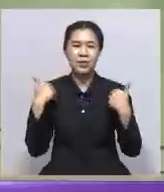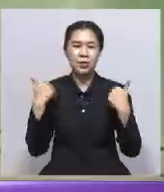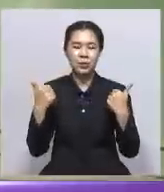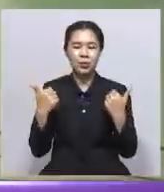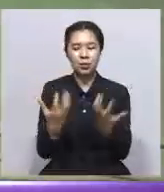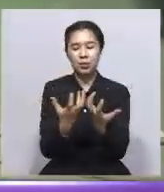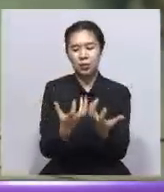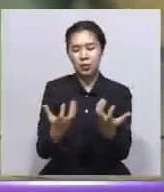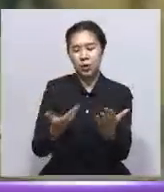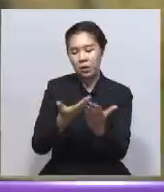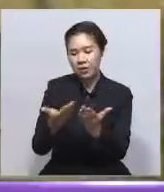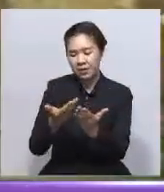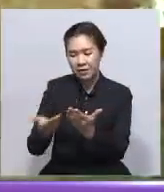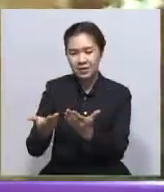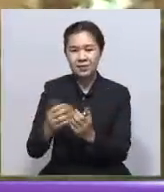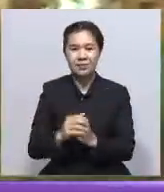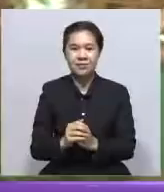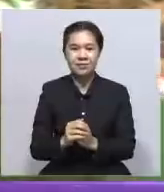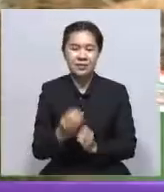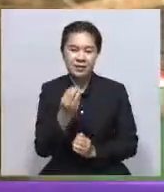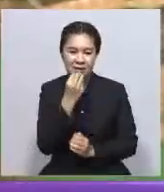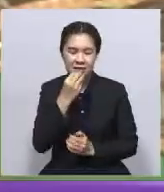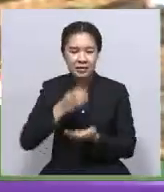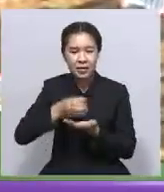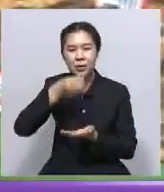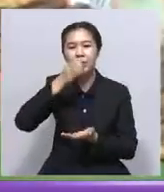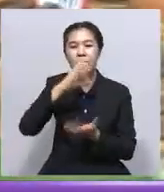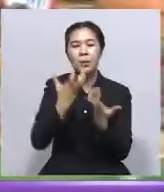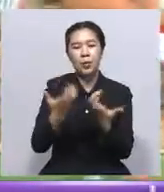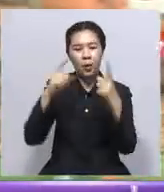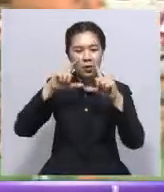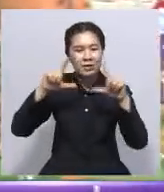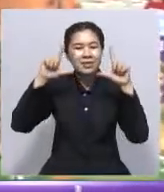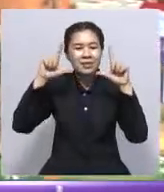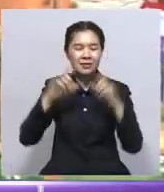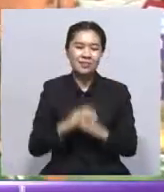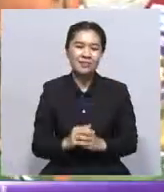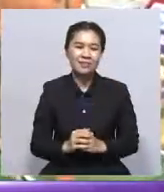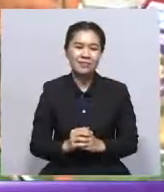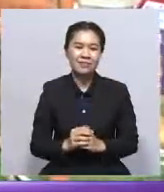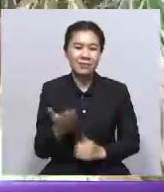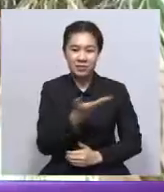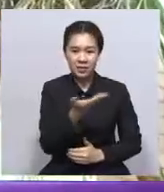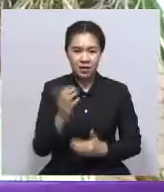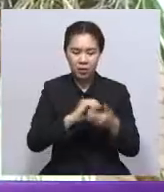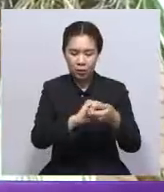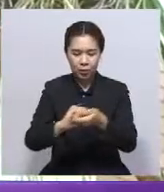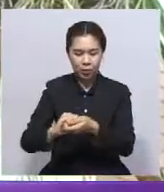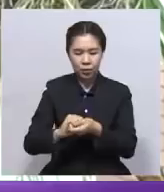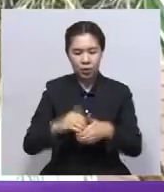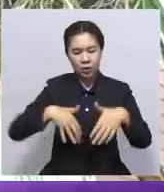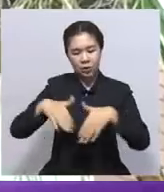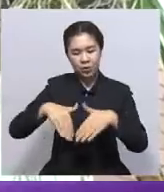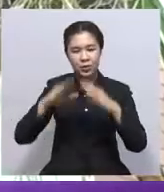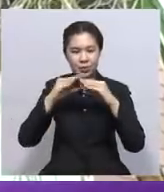การเลือกซื้อพืชผักผลไม้จากสวนอาหารเครื่องดื่มและของดีของตำบลมหาสวัสดิ์คุณจะเป็นส่วนหนึ่งที่ทำให้ชุมชนที่นี่ยิ้ม